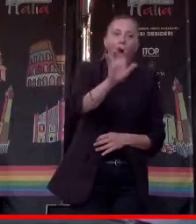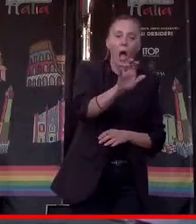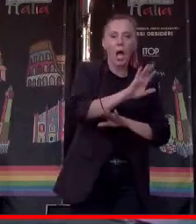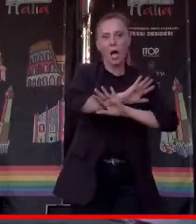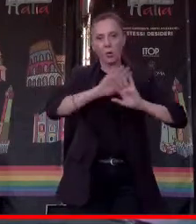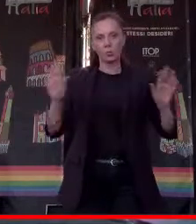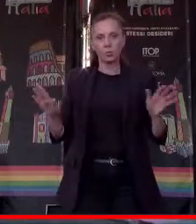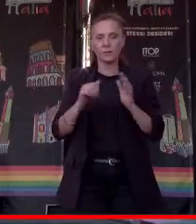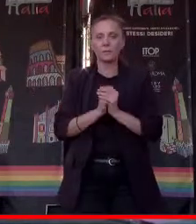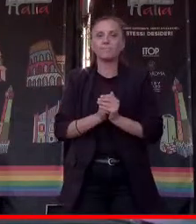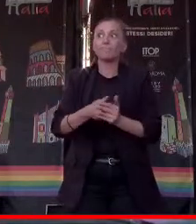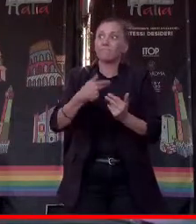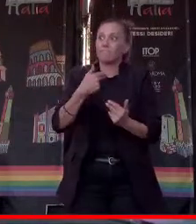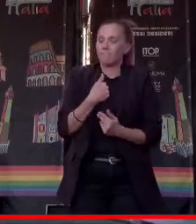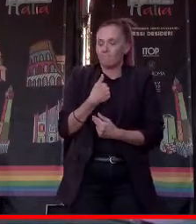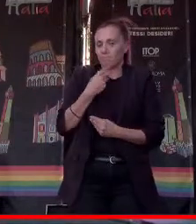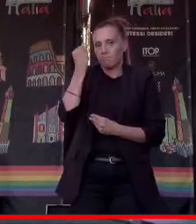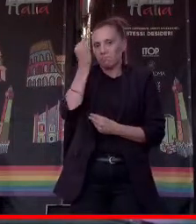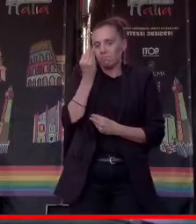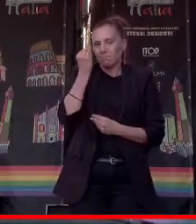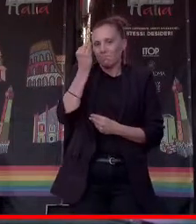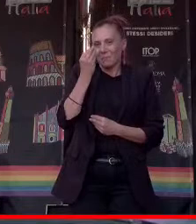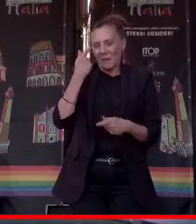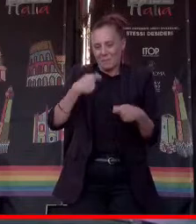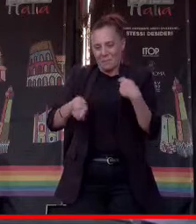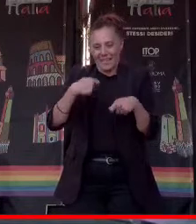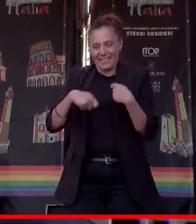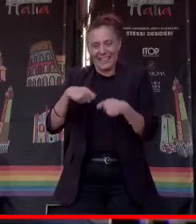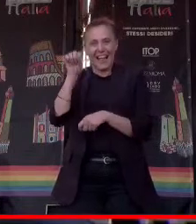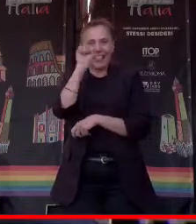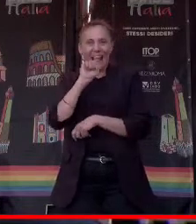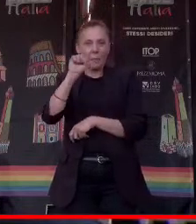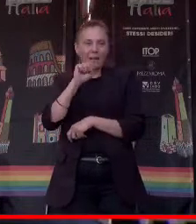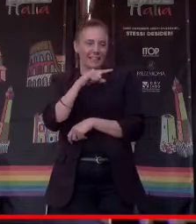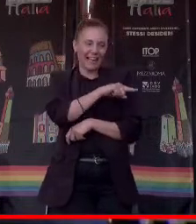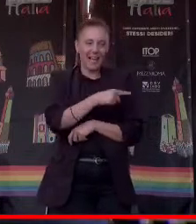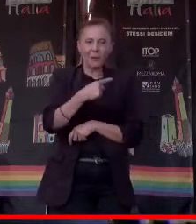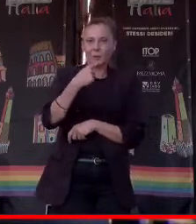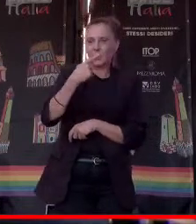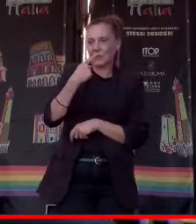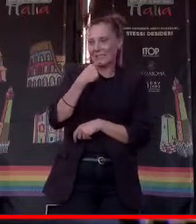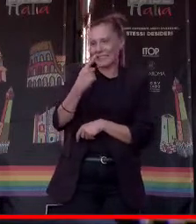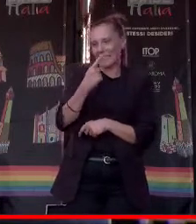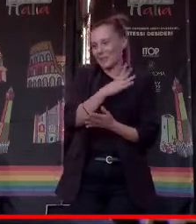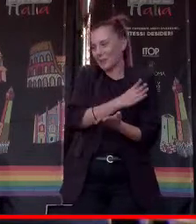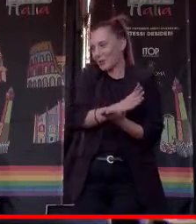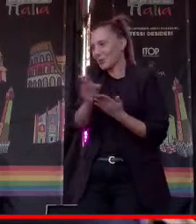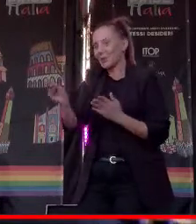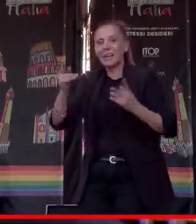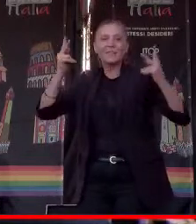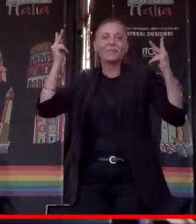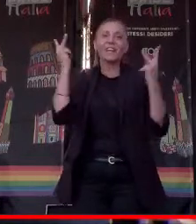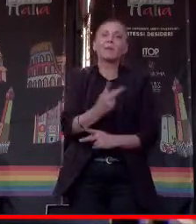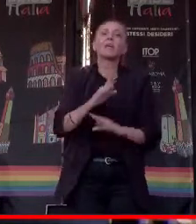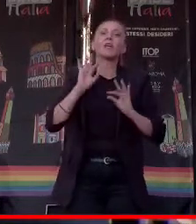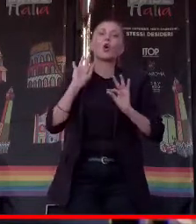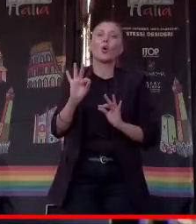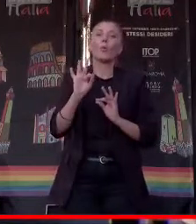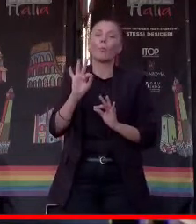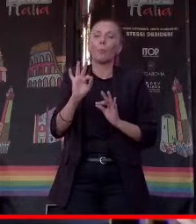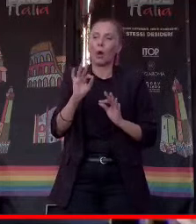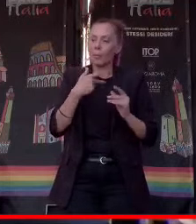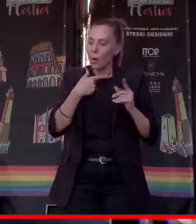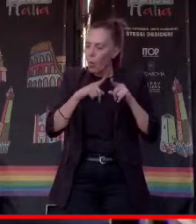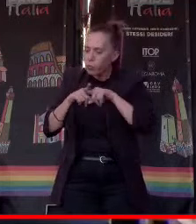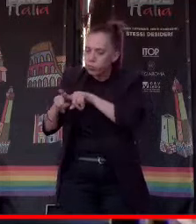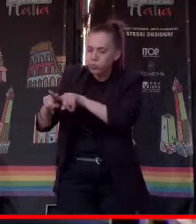aver costruito, come diceva anche il Presidente Amedeo, come l'hanno detto tutti, veramente la costruzione di un fronte unito